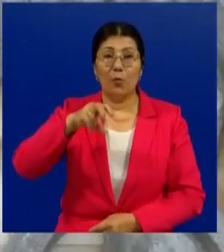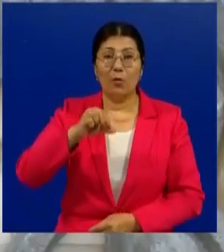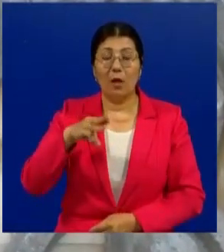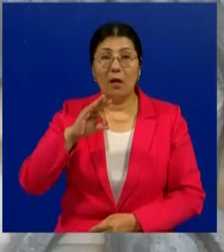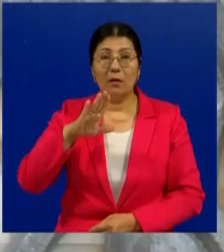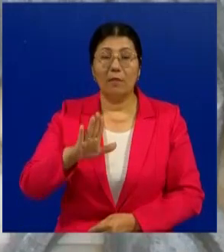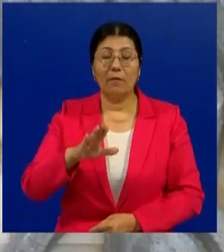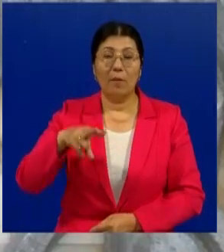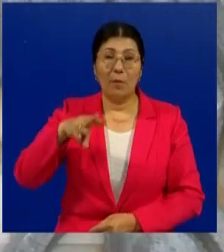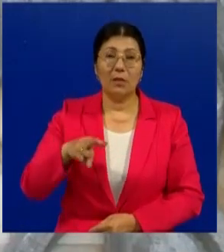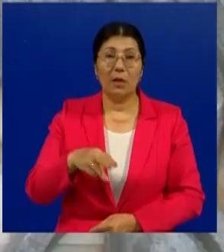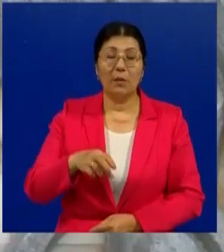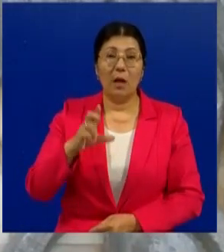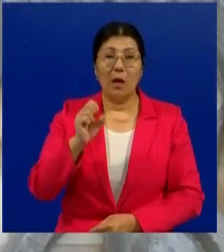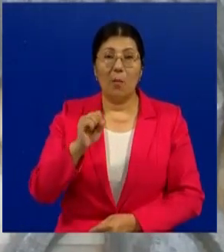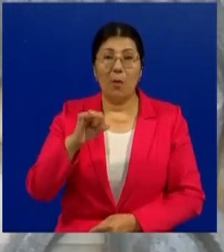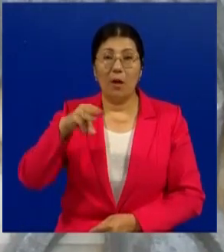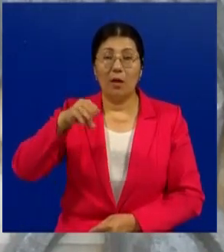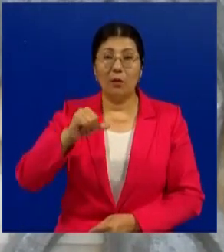Ахмет Байтұрсыновты